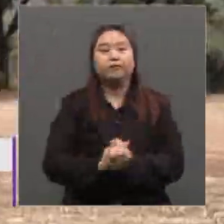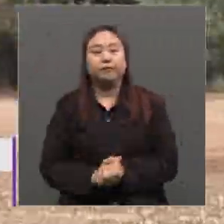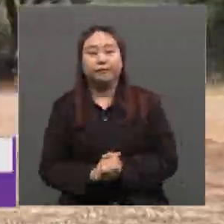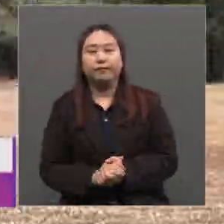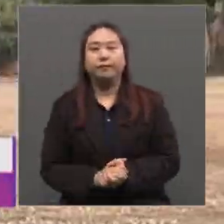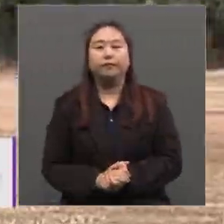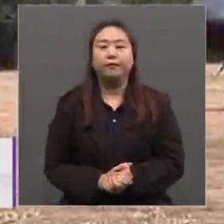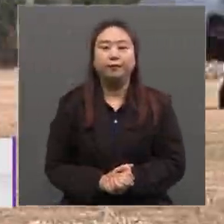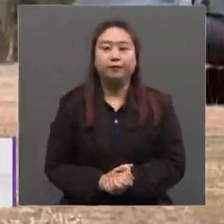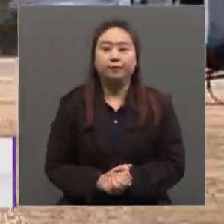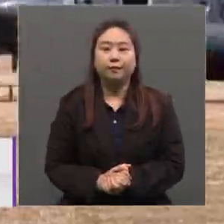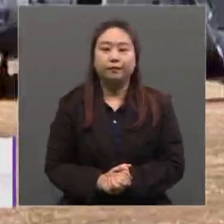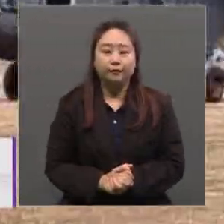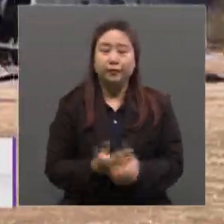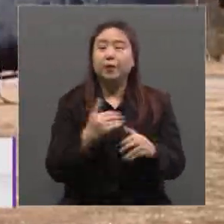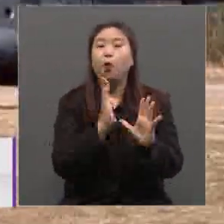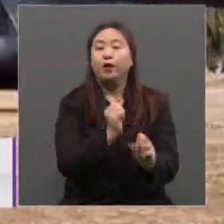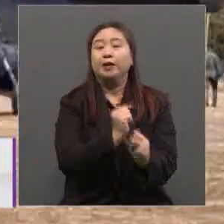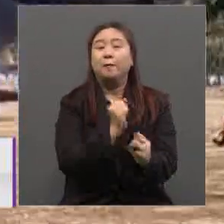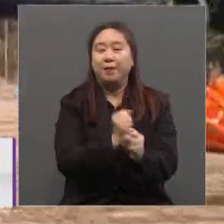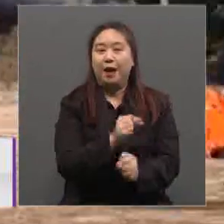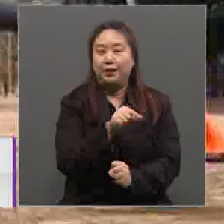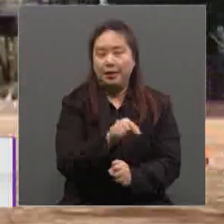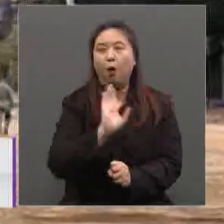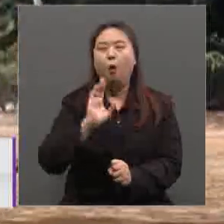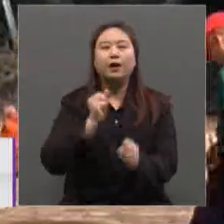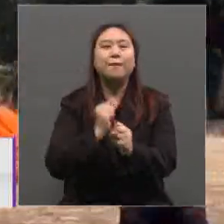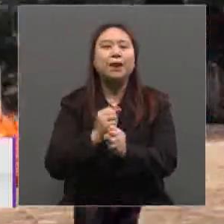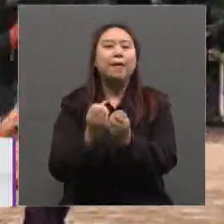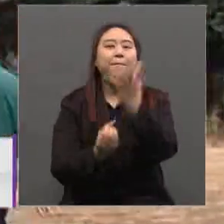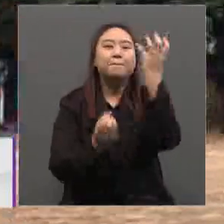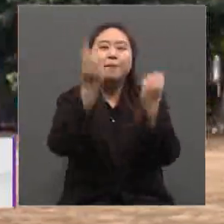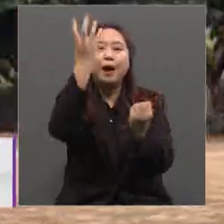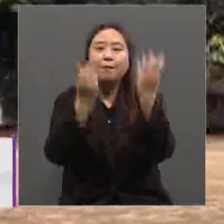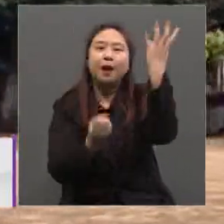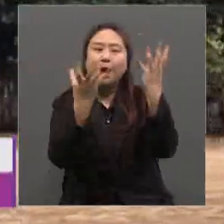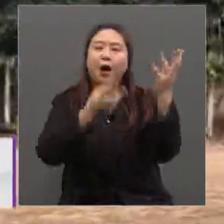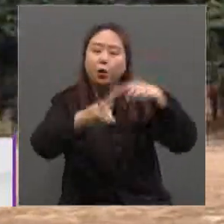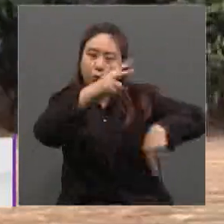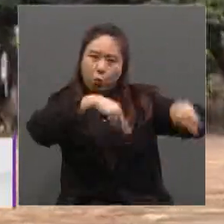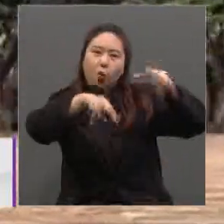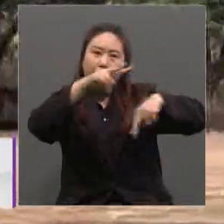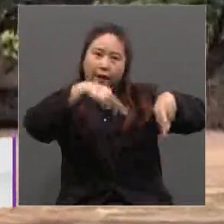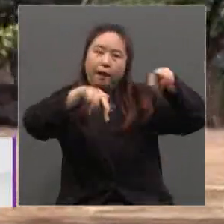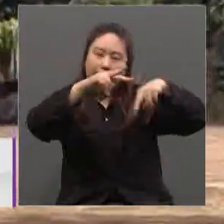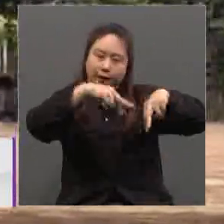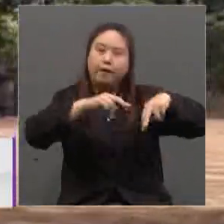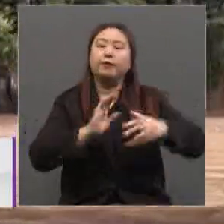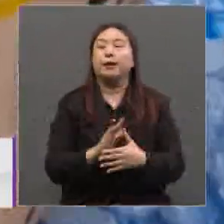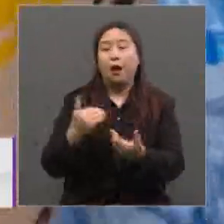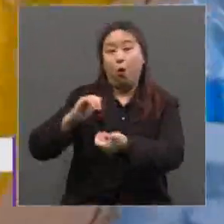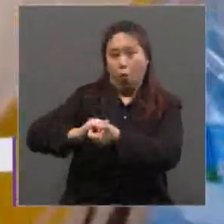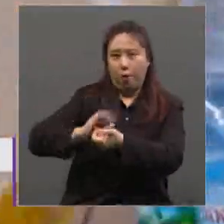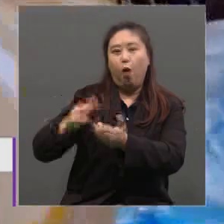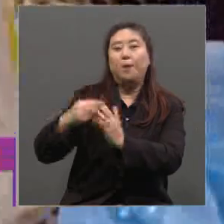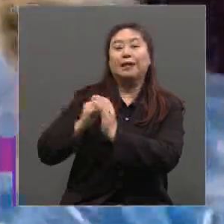มืองนครนายกเป็นเจ้าหน้าที่เหยี่ยวไฟกรมป่าไม้ร่วมกับสถานีควบคุมไฟป่านครนายกสบอ.1ปราจีนบุรี